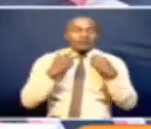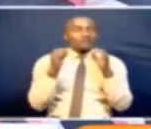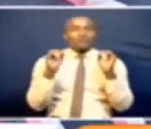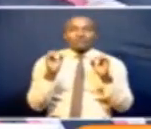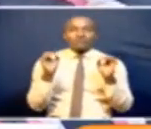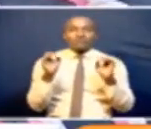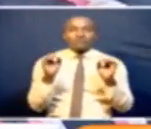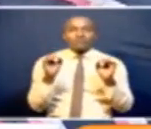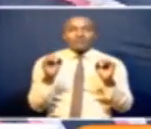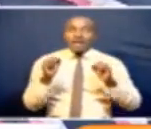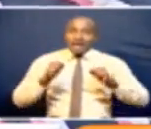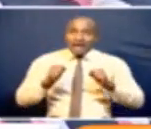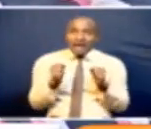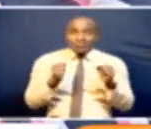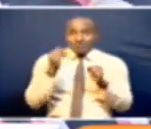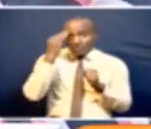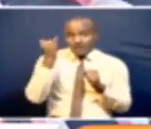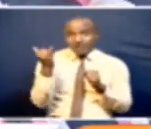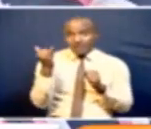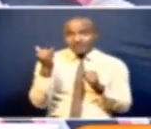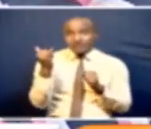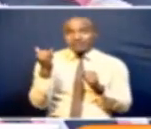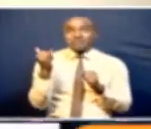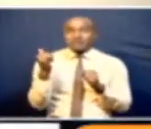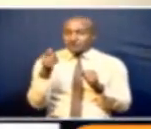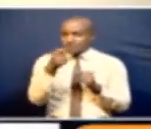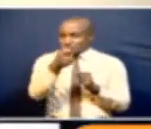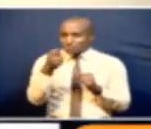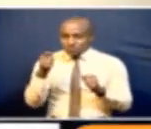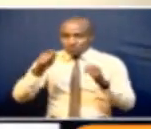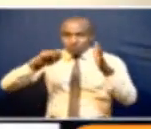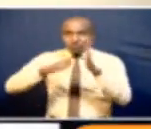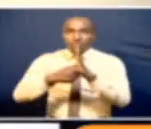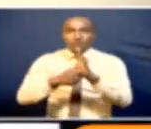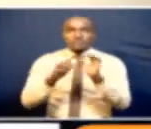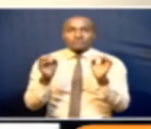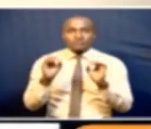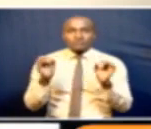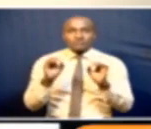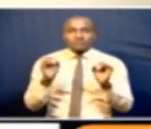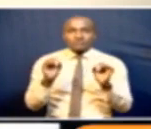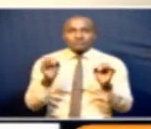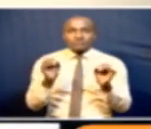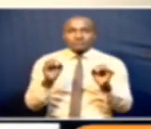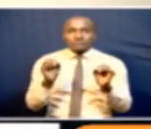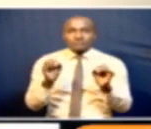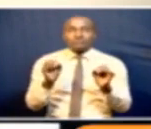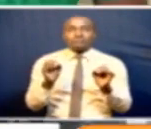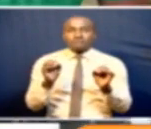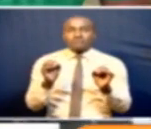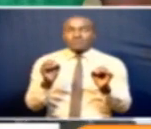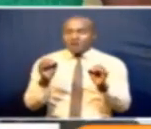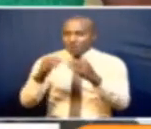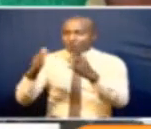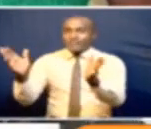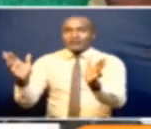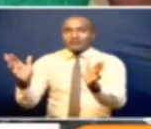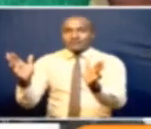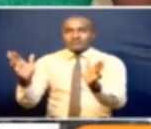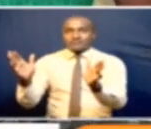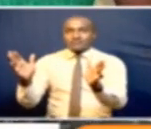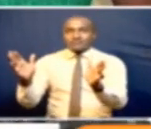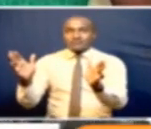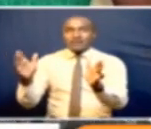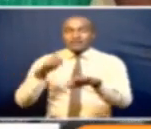lucky because I'd left the doors open when I was getting into the house. When I